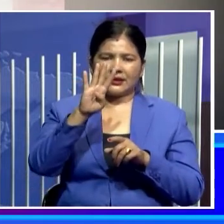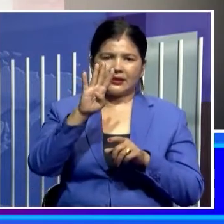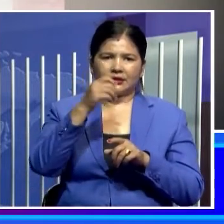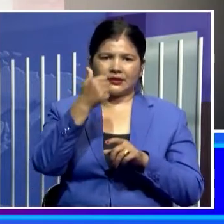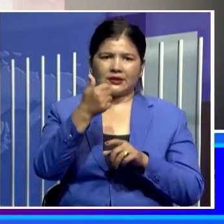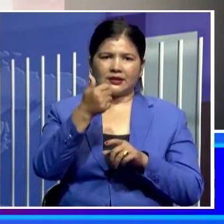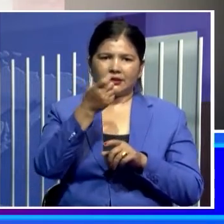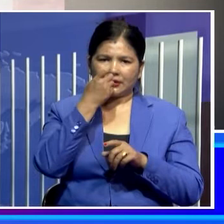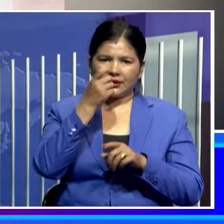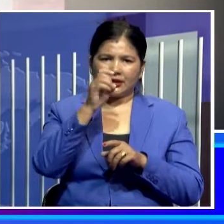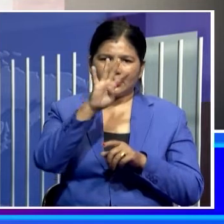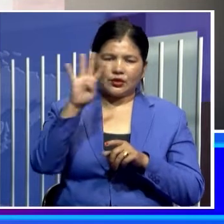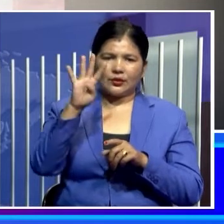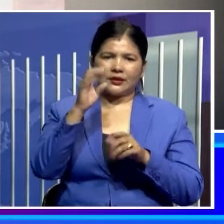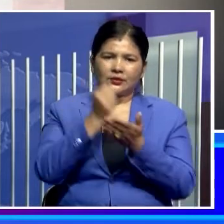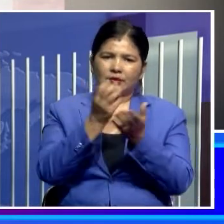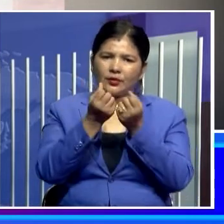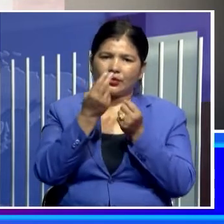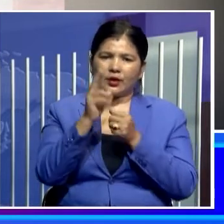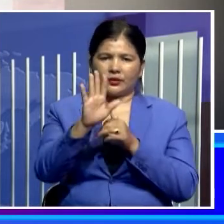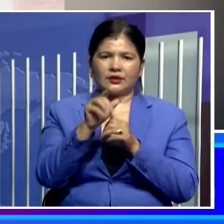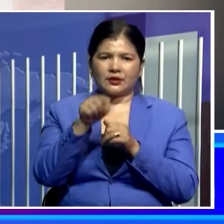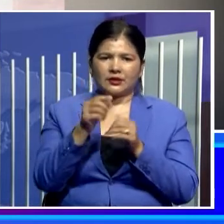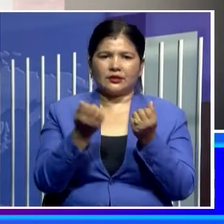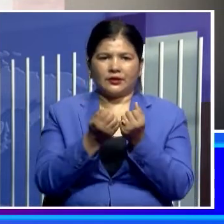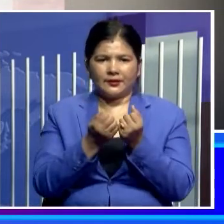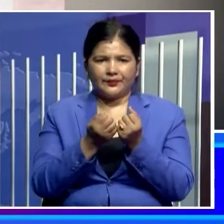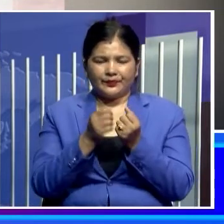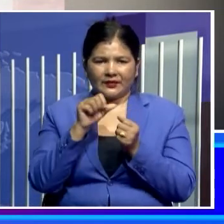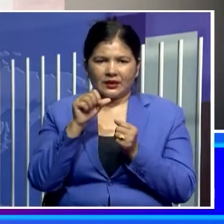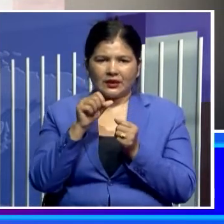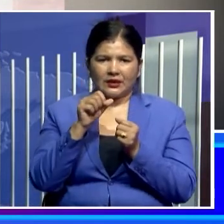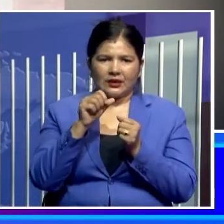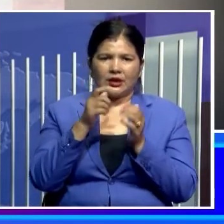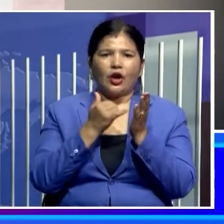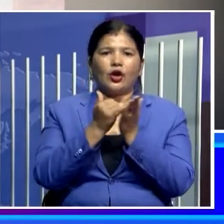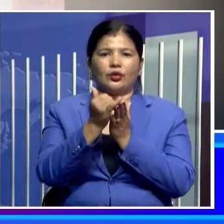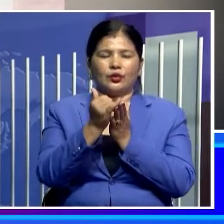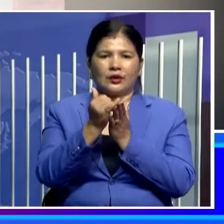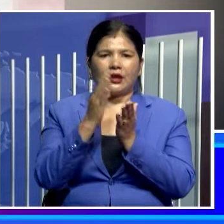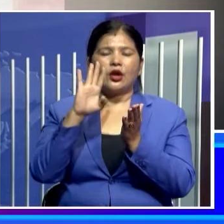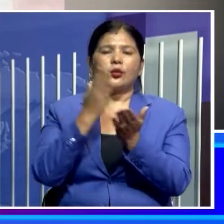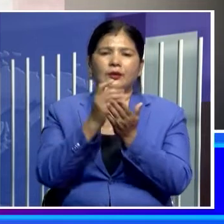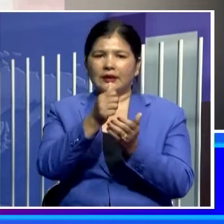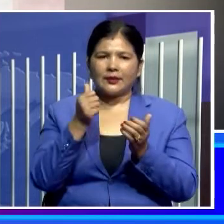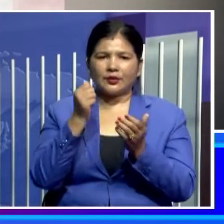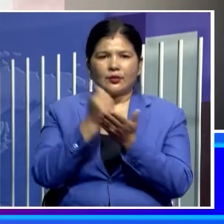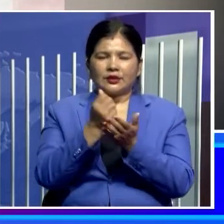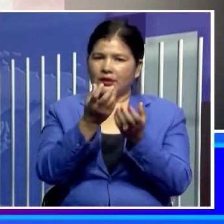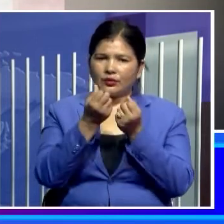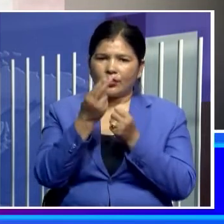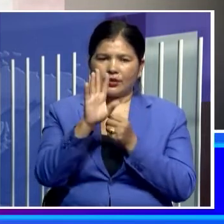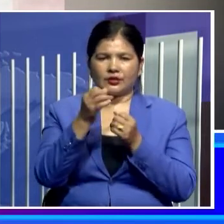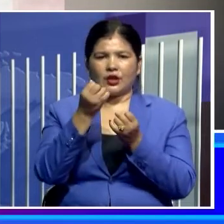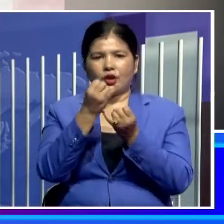4644 मत प्राप्त गर्नुभएको छ। त्यसै गरी यहाँ राप्रपाका उम्मेदवारले पनि राम्रो मत ल्याउनु भएको छ। बुटवलमा चाहिँ